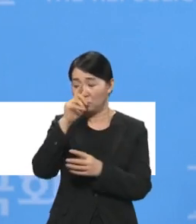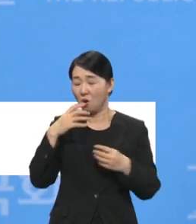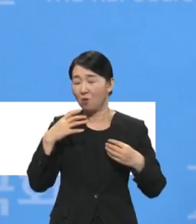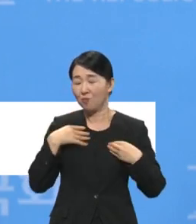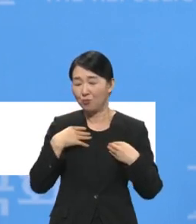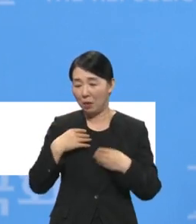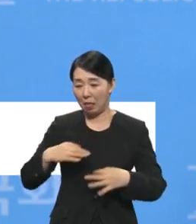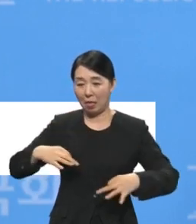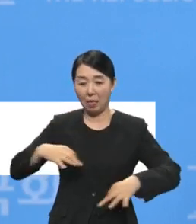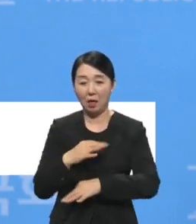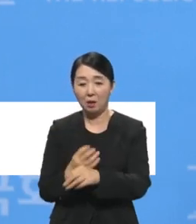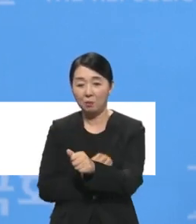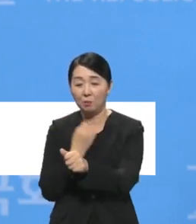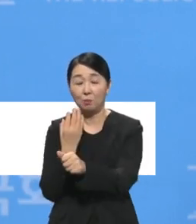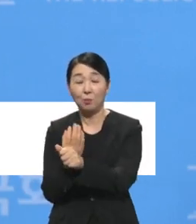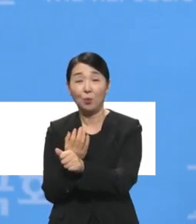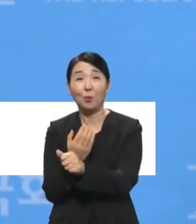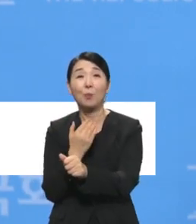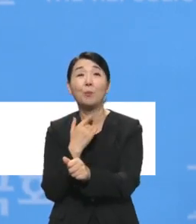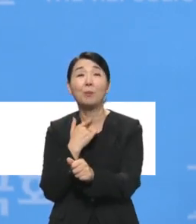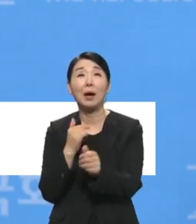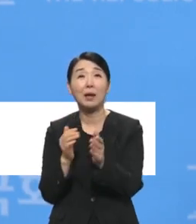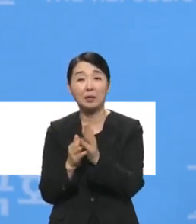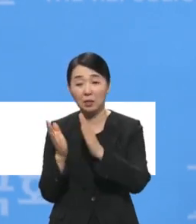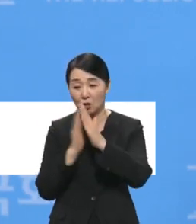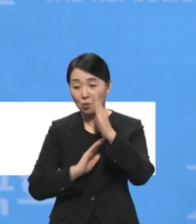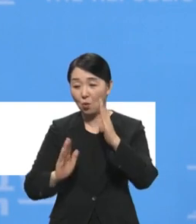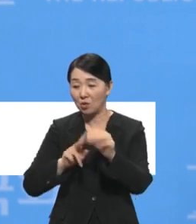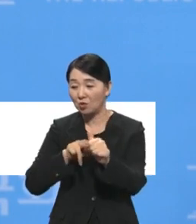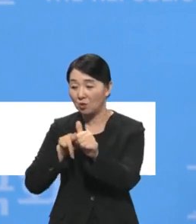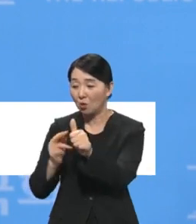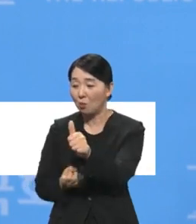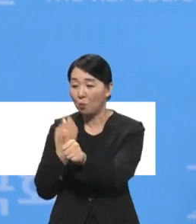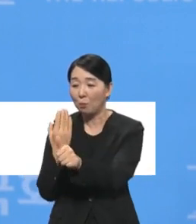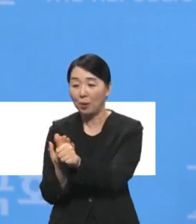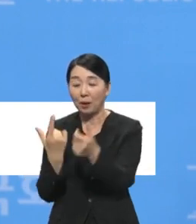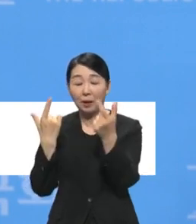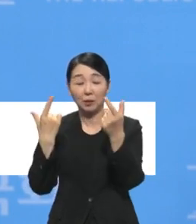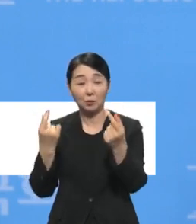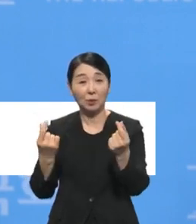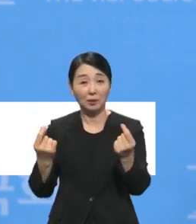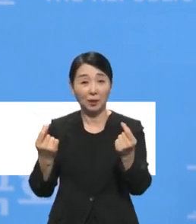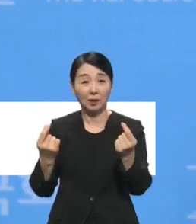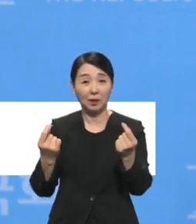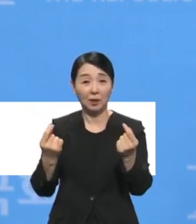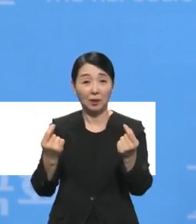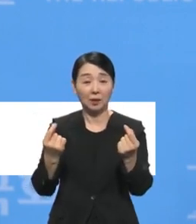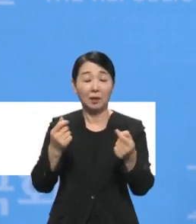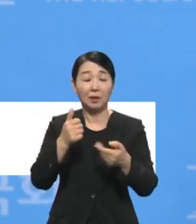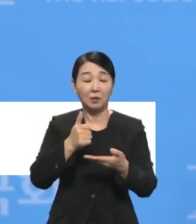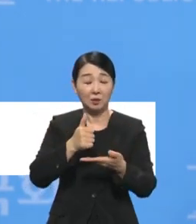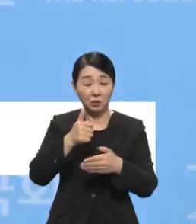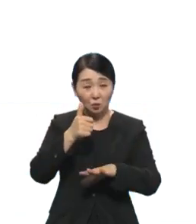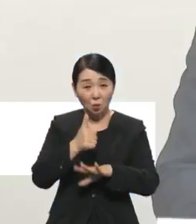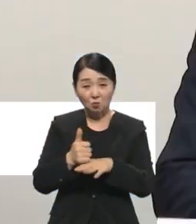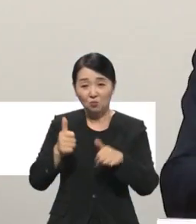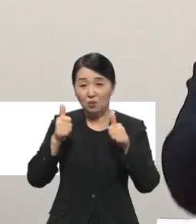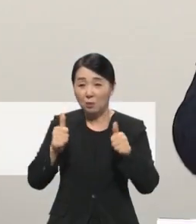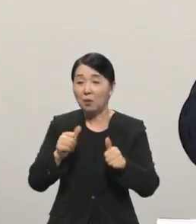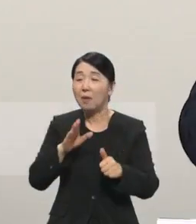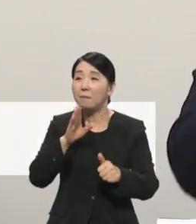폭로한 공익제보의 성격에 대한 사법적 재단이 정당하느냐의 어떤 문제제기도 있고요